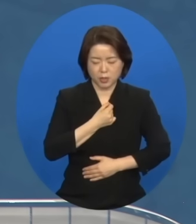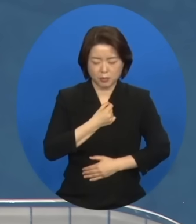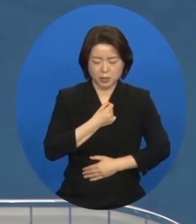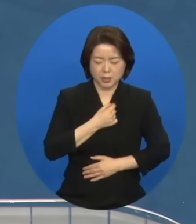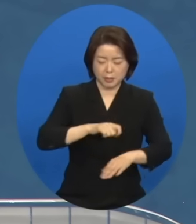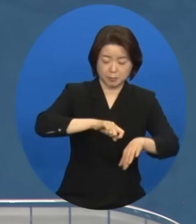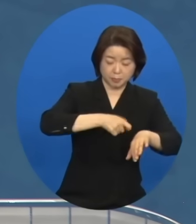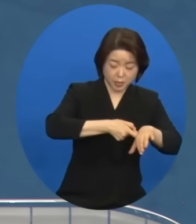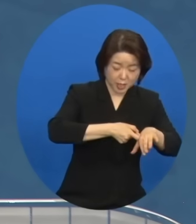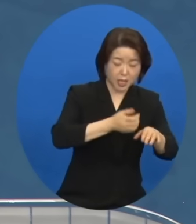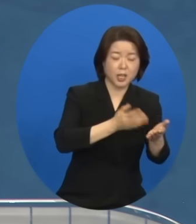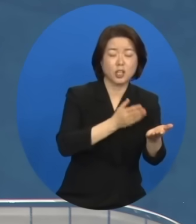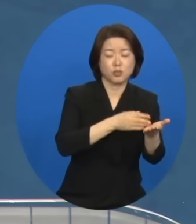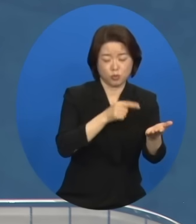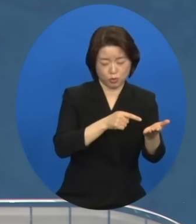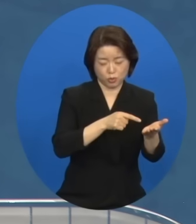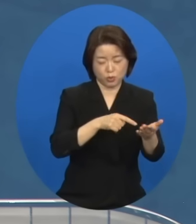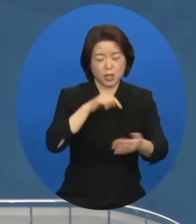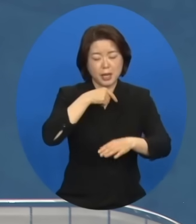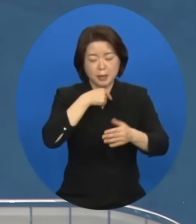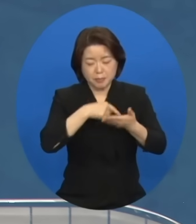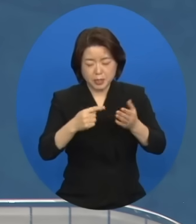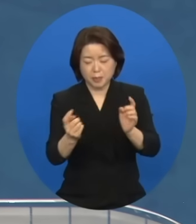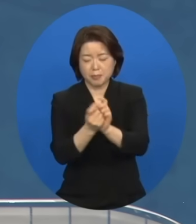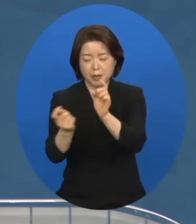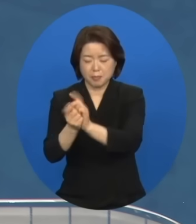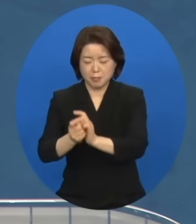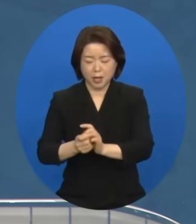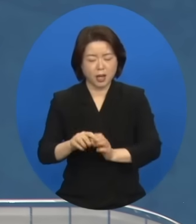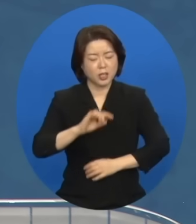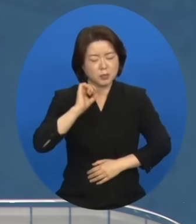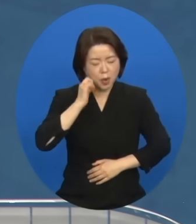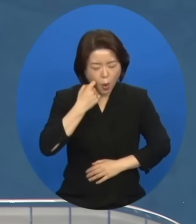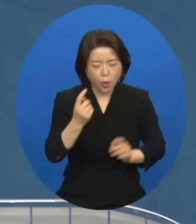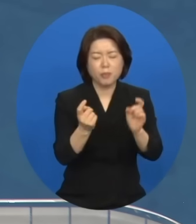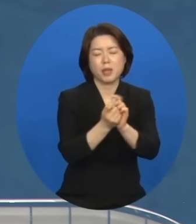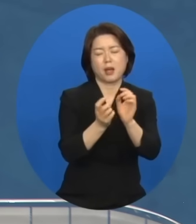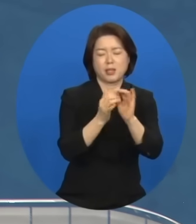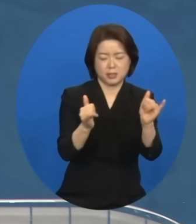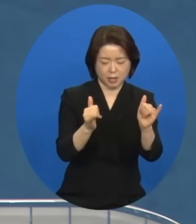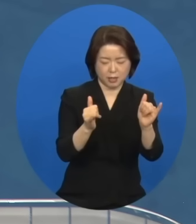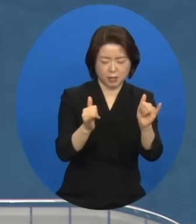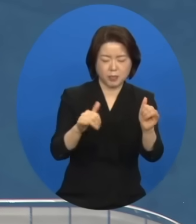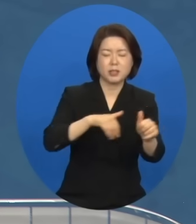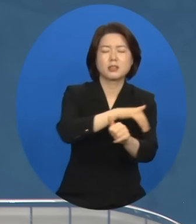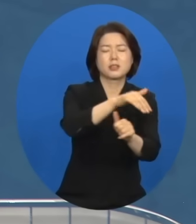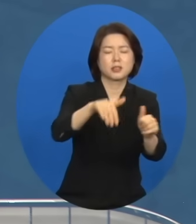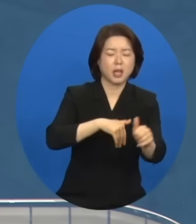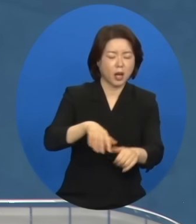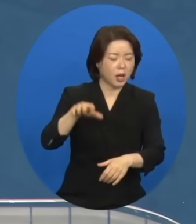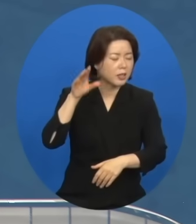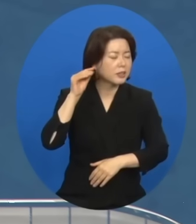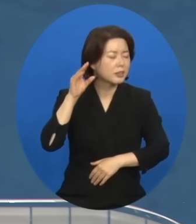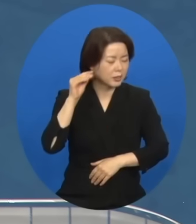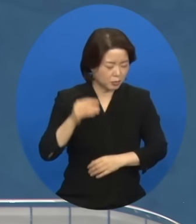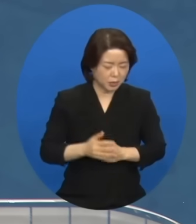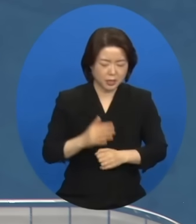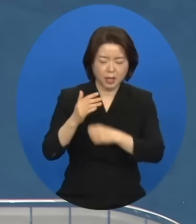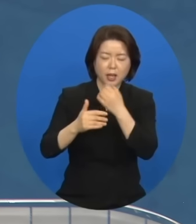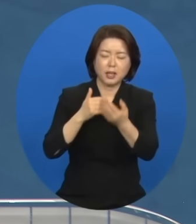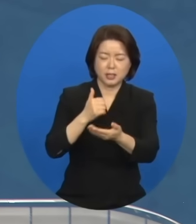재앙의 소식들, 재난당한 기가 막힌 어려운 일을 겪는 이들의 형편을 듣습니다.